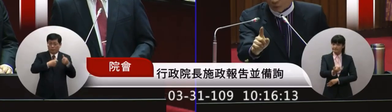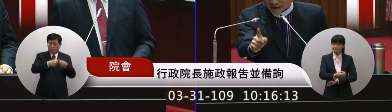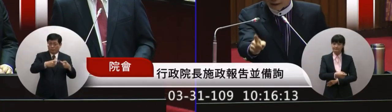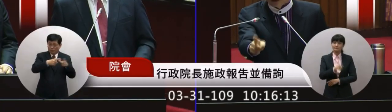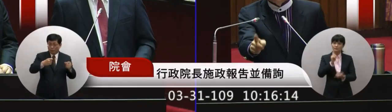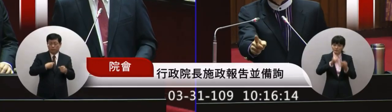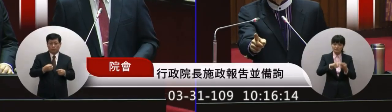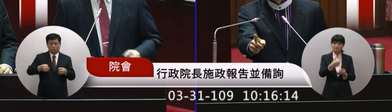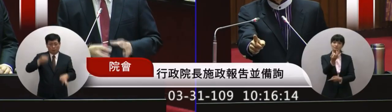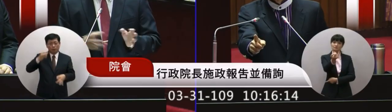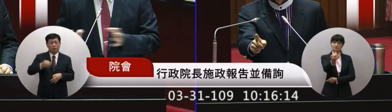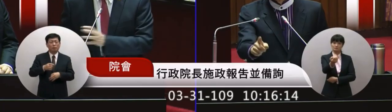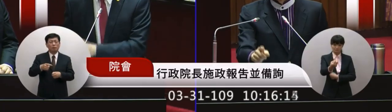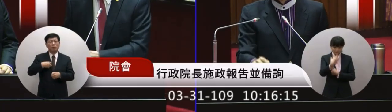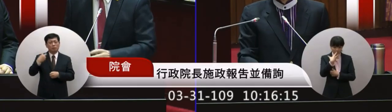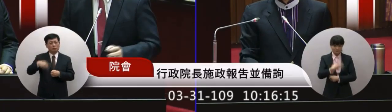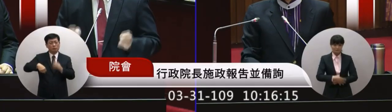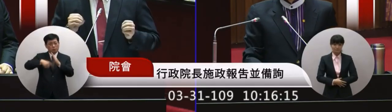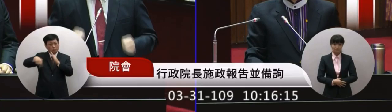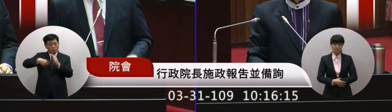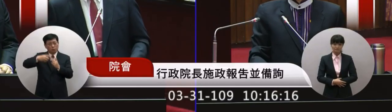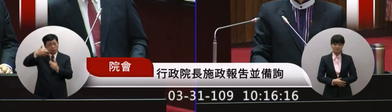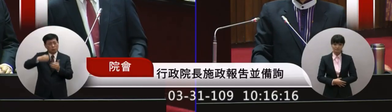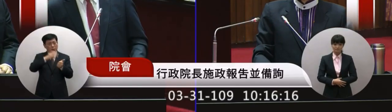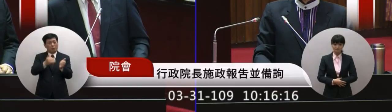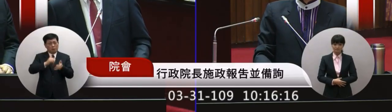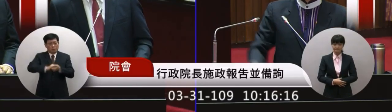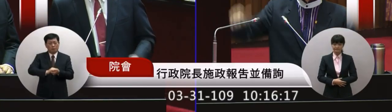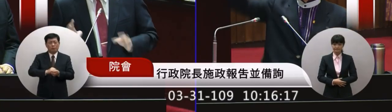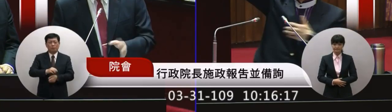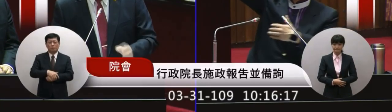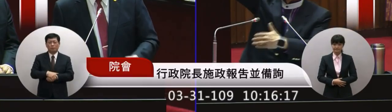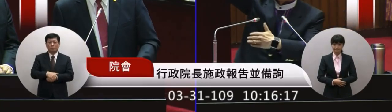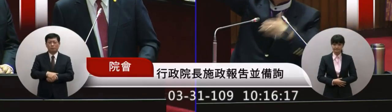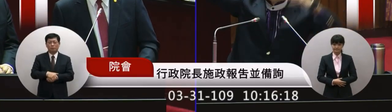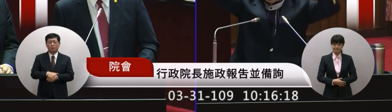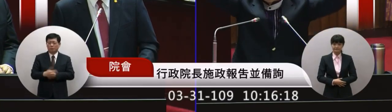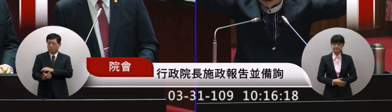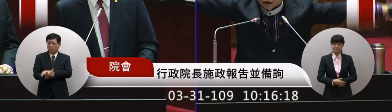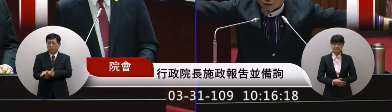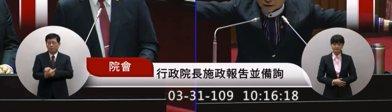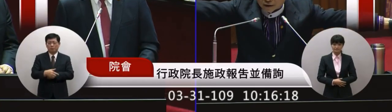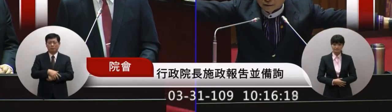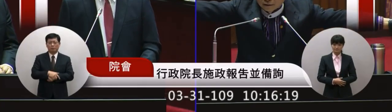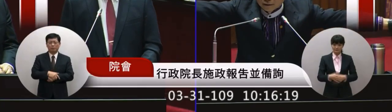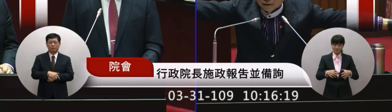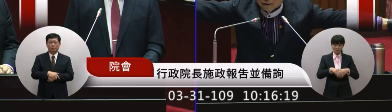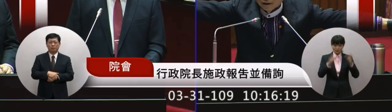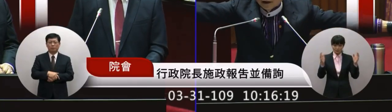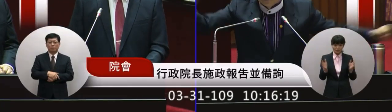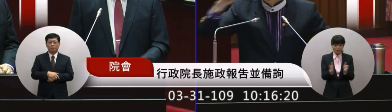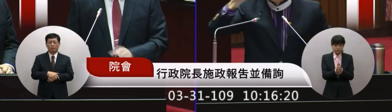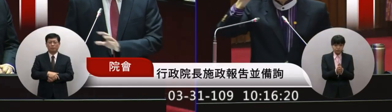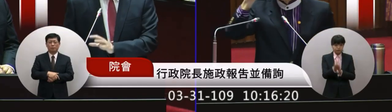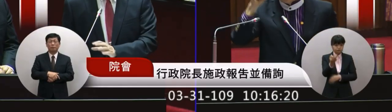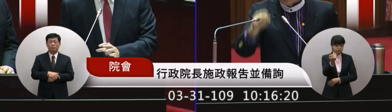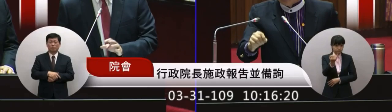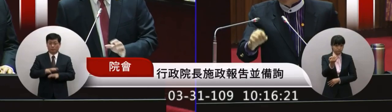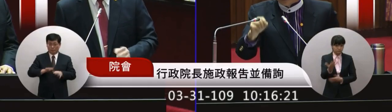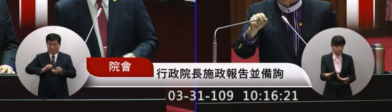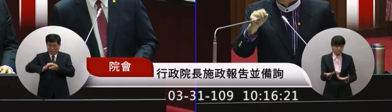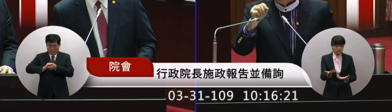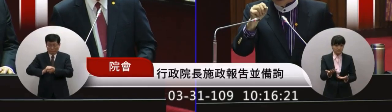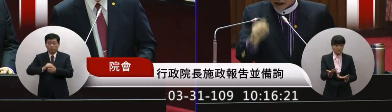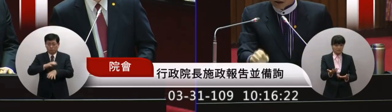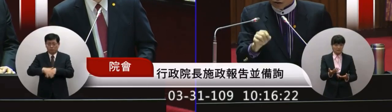啦， 对啦，我这跟你讲， 啊，这我来甲伊的报告了的一个决定，吼， 啊， 我 的资金总金额偌济，哦， 这决定 比振